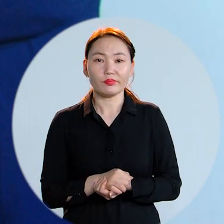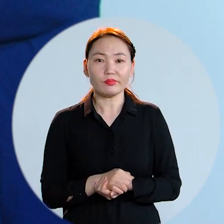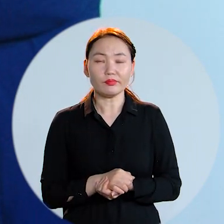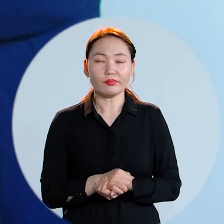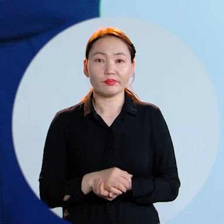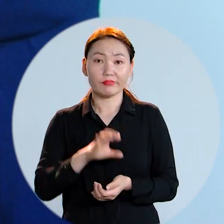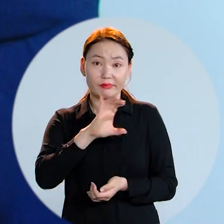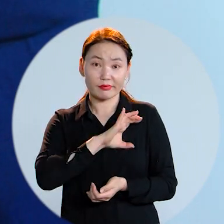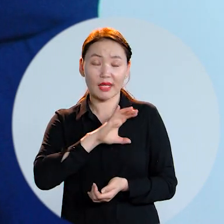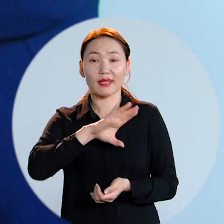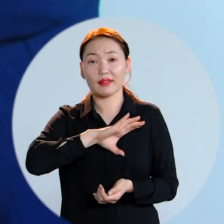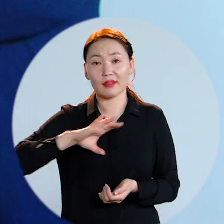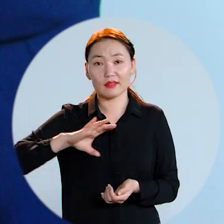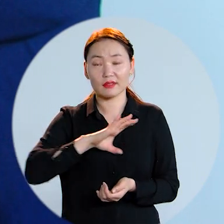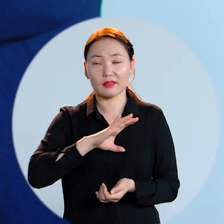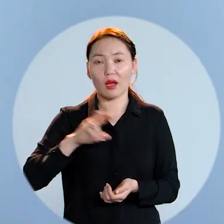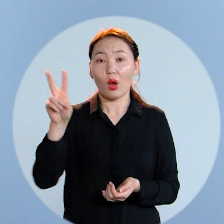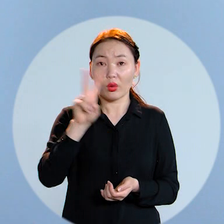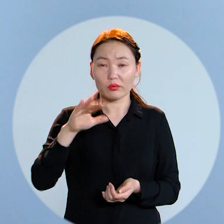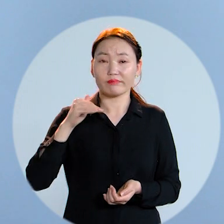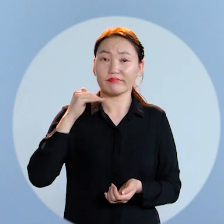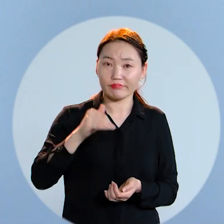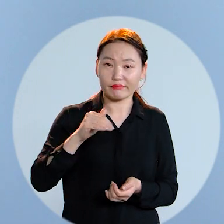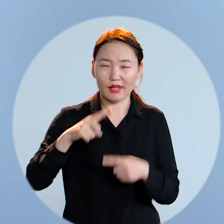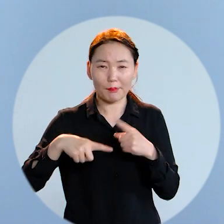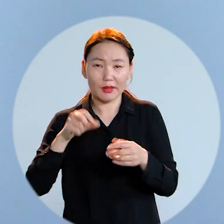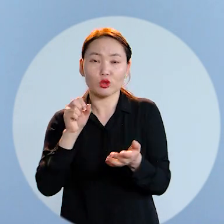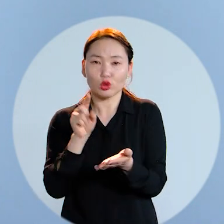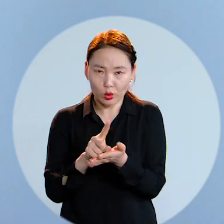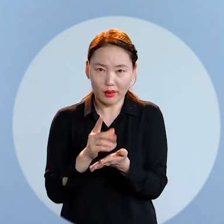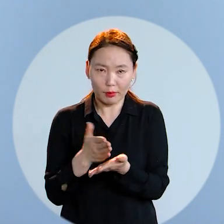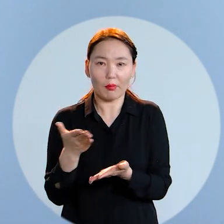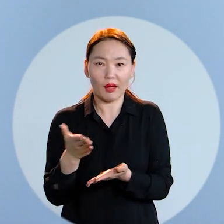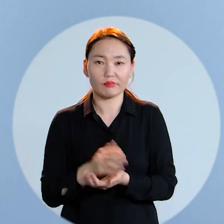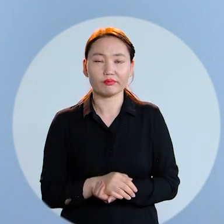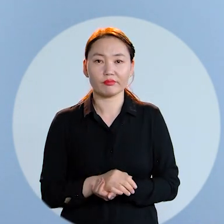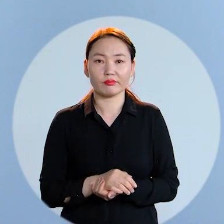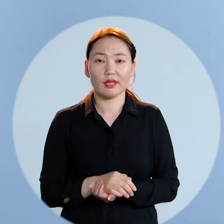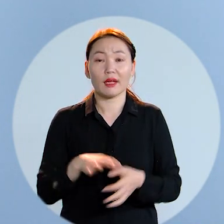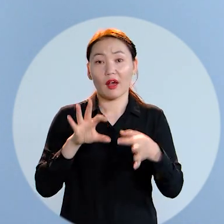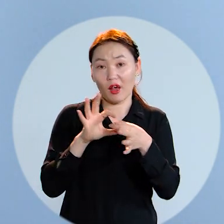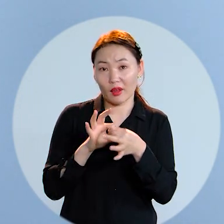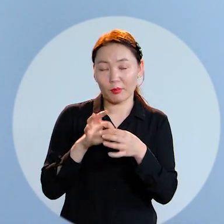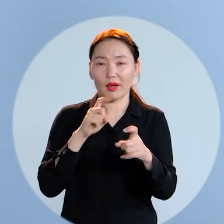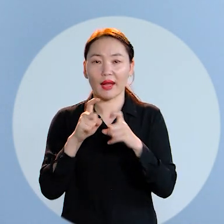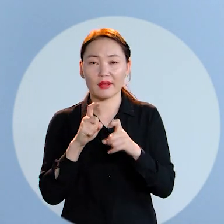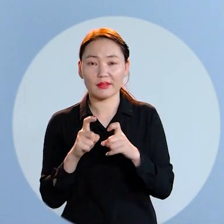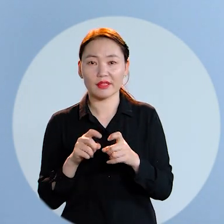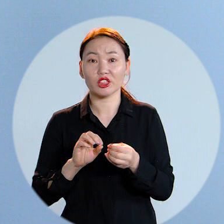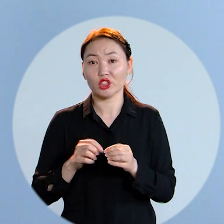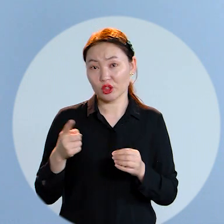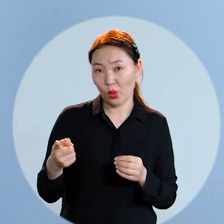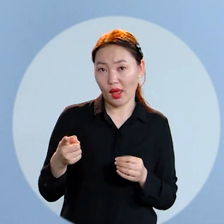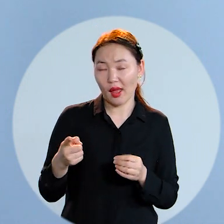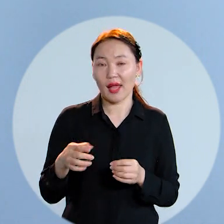таагүй харилцаанаас бол татгалзаж сурах нь хамгийн чухал. За тэгэхээр одоо энэ холбоо тогтоох ур чадвар хичээлийг маань насны бүлгийн